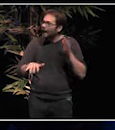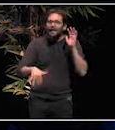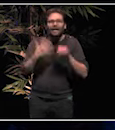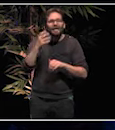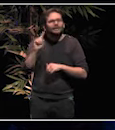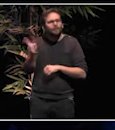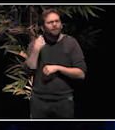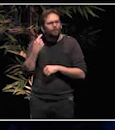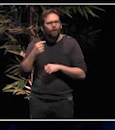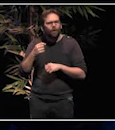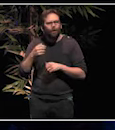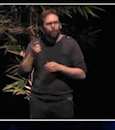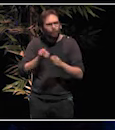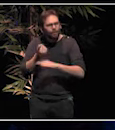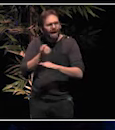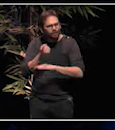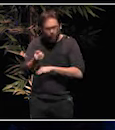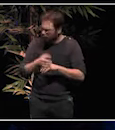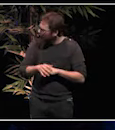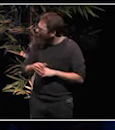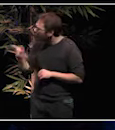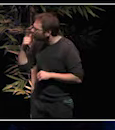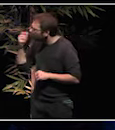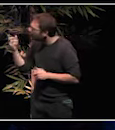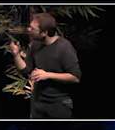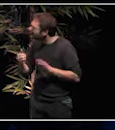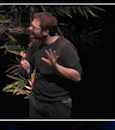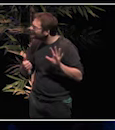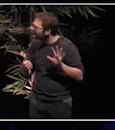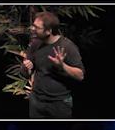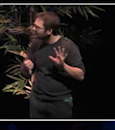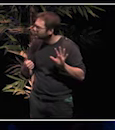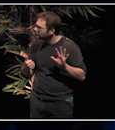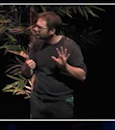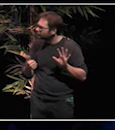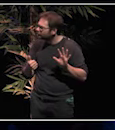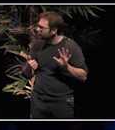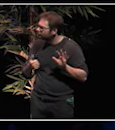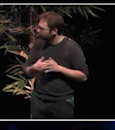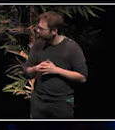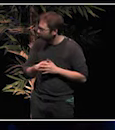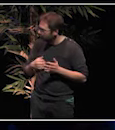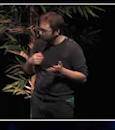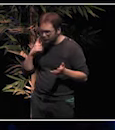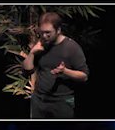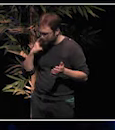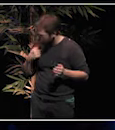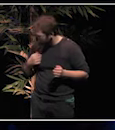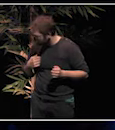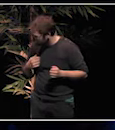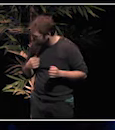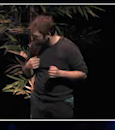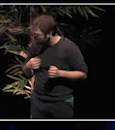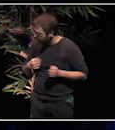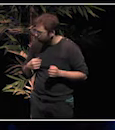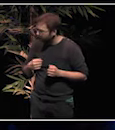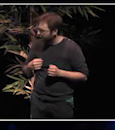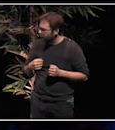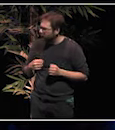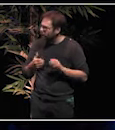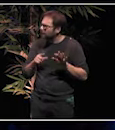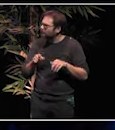vous donner une idée de ce que c'est, là on est à combien là, là on est à 6. On est à 6. Donc le cobaye Nathalie, voilà, allez, c'est parti, 15 km/h. Voilà. Donc c'est